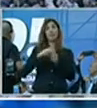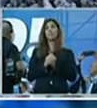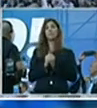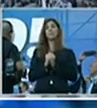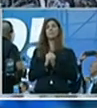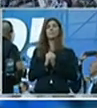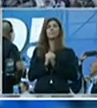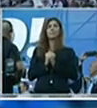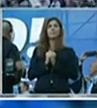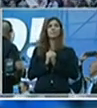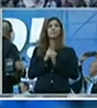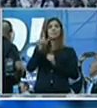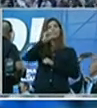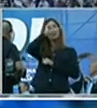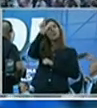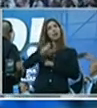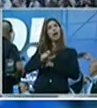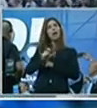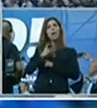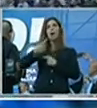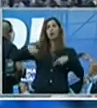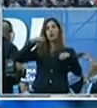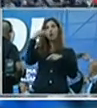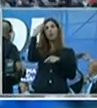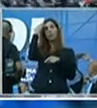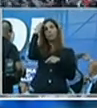rivolti al popolo già del centrosinistra. Quindi non